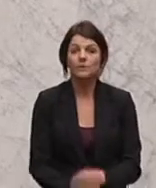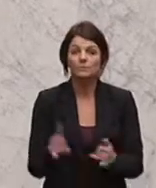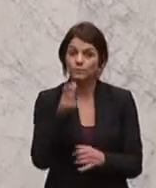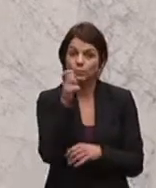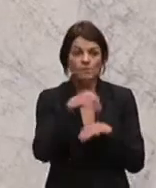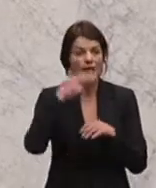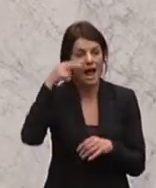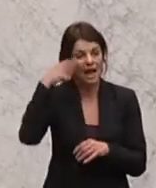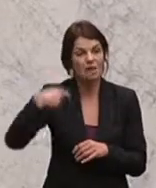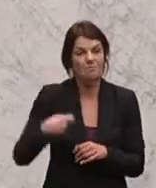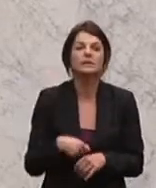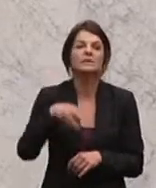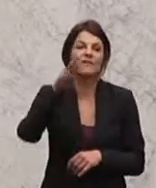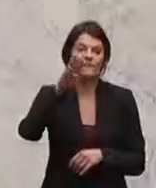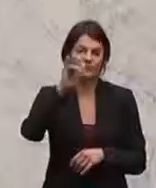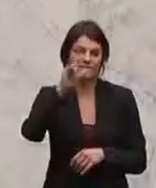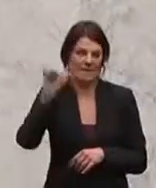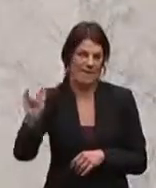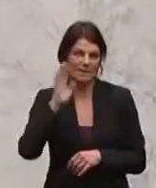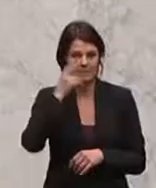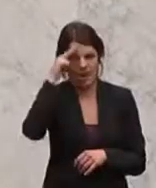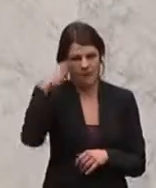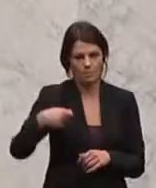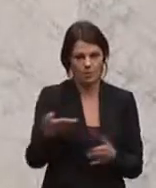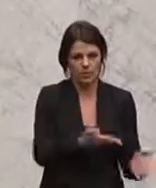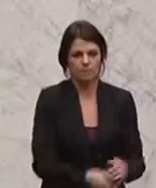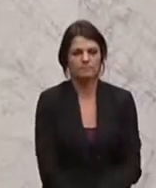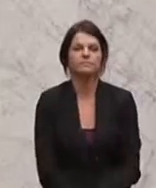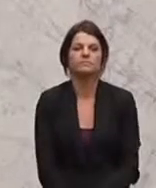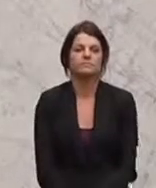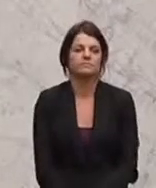Argumentiert Anton Heinzel, der Verkehrssprecher der SPÖ.